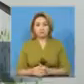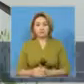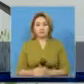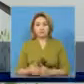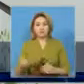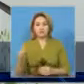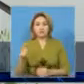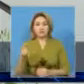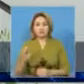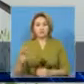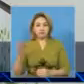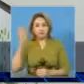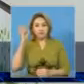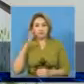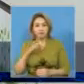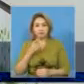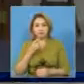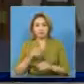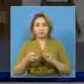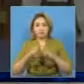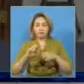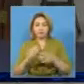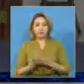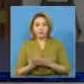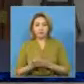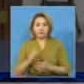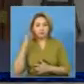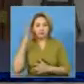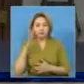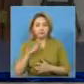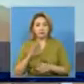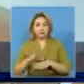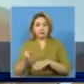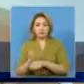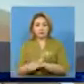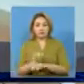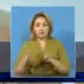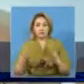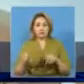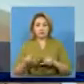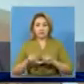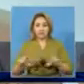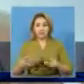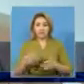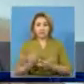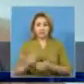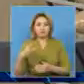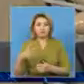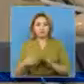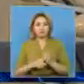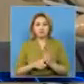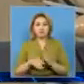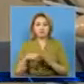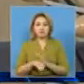Более 100 детей с психическими и речевыми нарушениями и аутизмом проходят лечение в специальном стационаре. 27 из